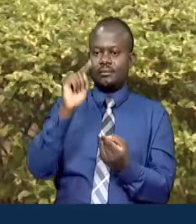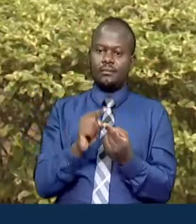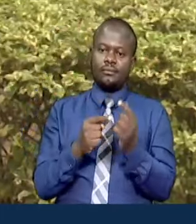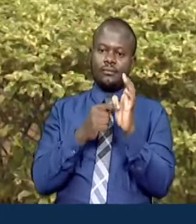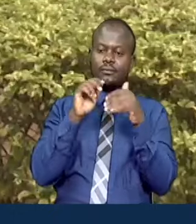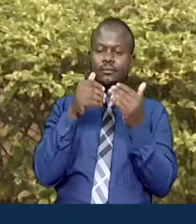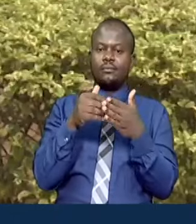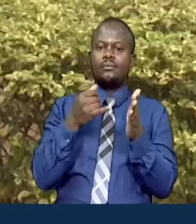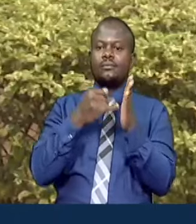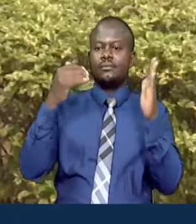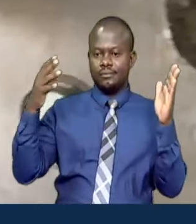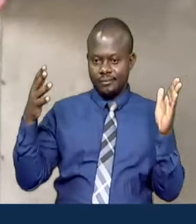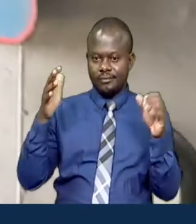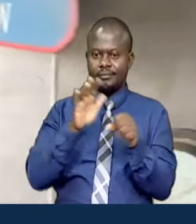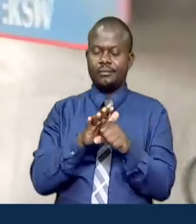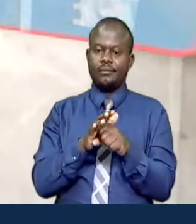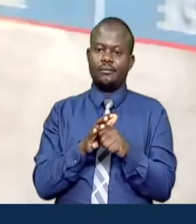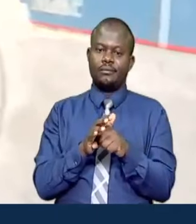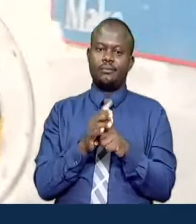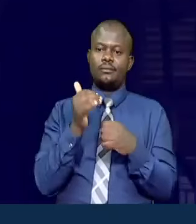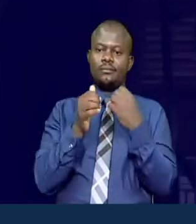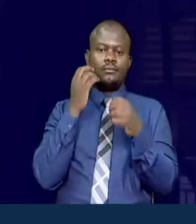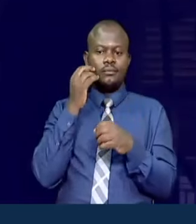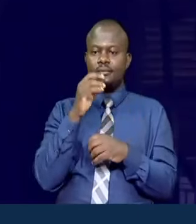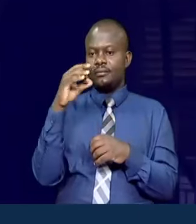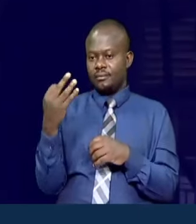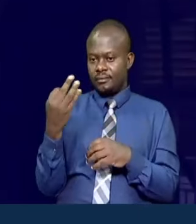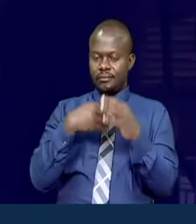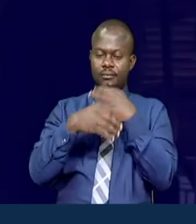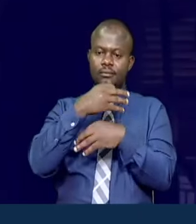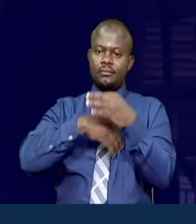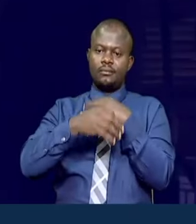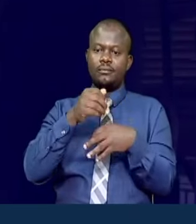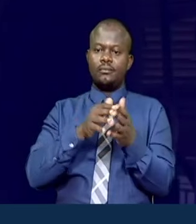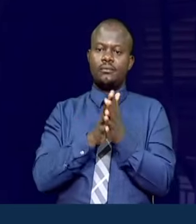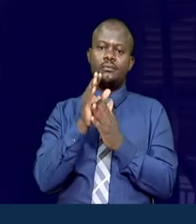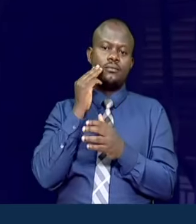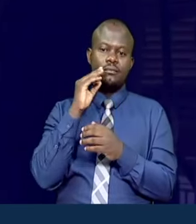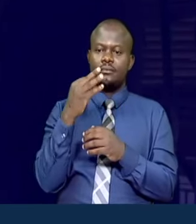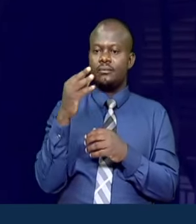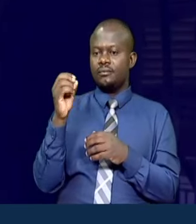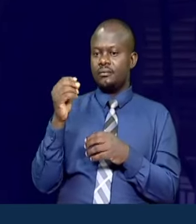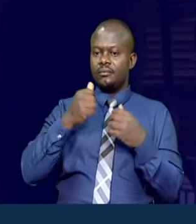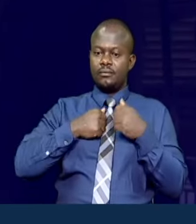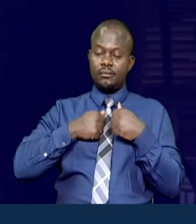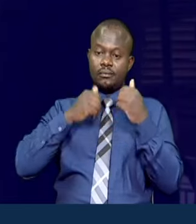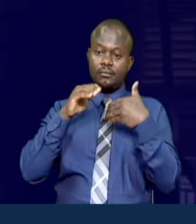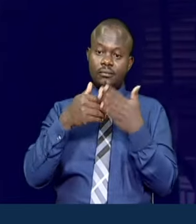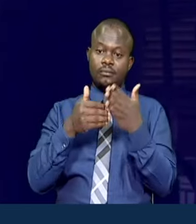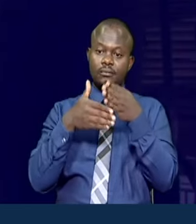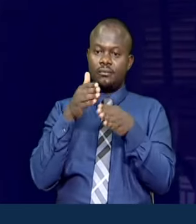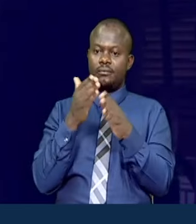yuko hari impact n'icyazo ku isoko. Muri aya mezi yasaga atatu uru ruganda rwashoye miliyoni 300 z'amafaranga y'u Rwanda mu